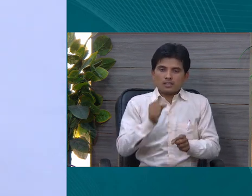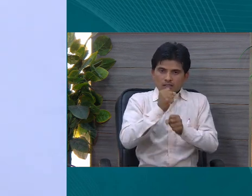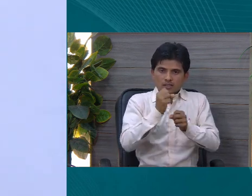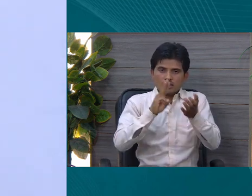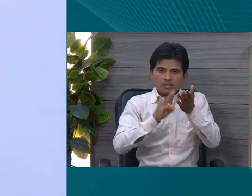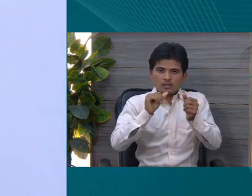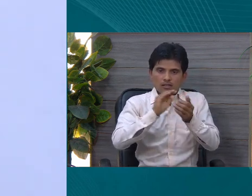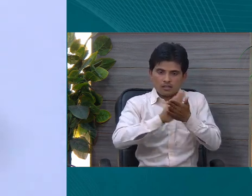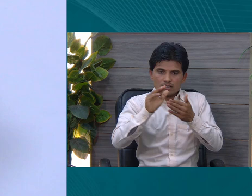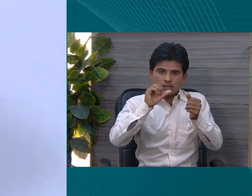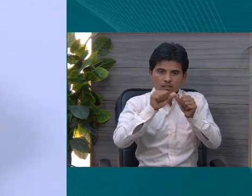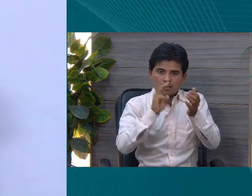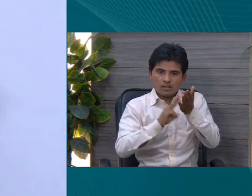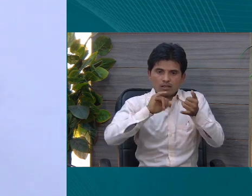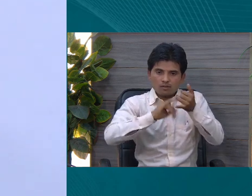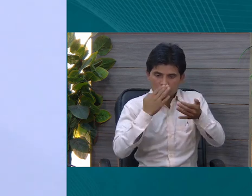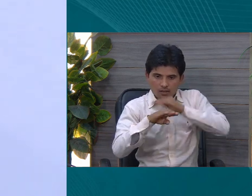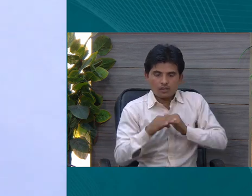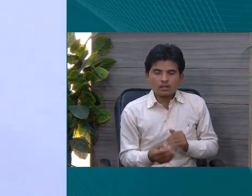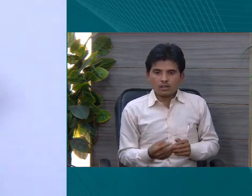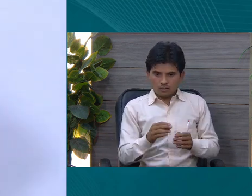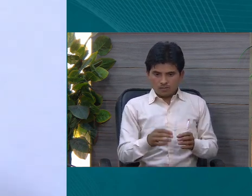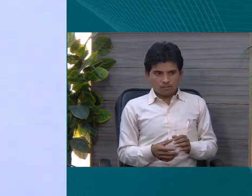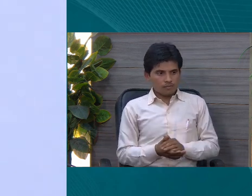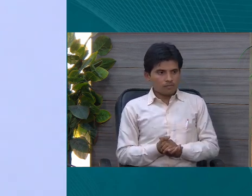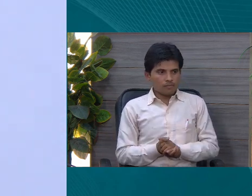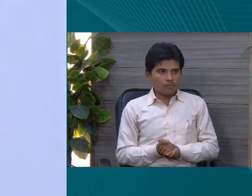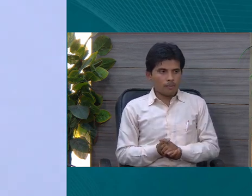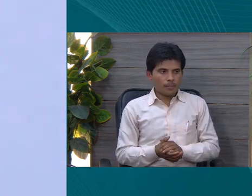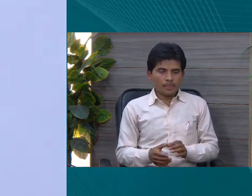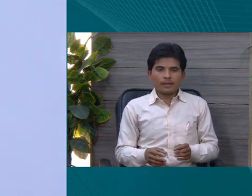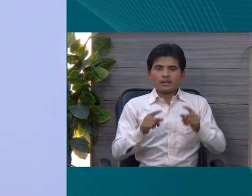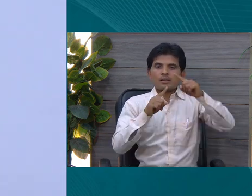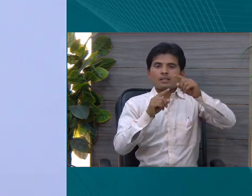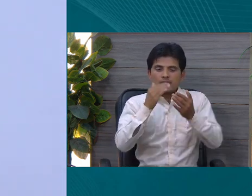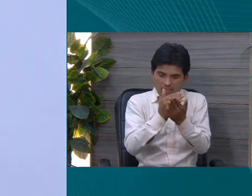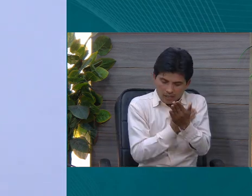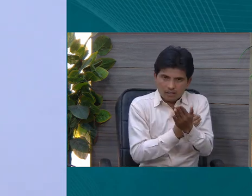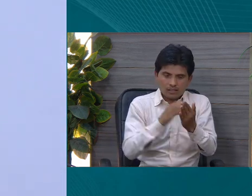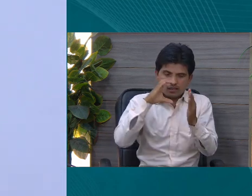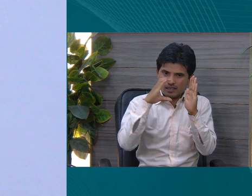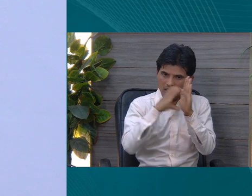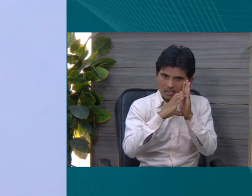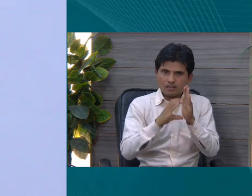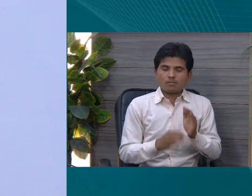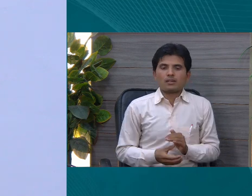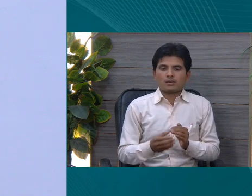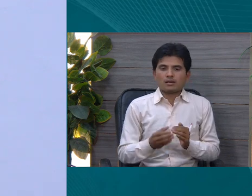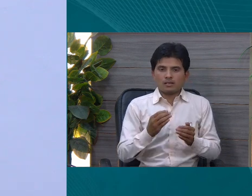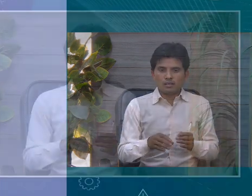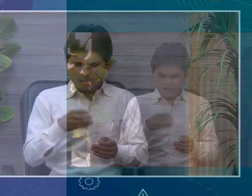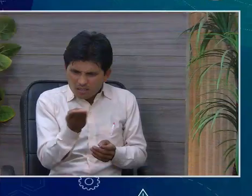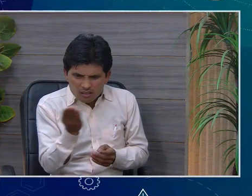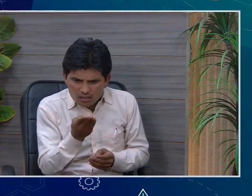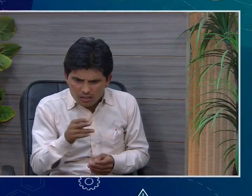इसी प्रकार किट बच्चे जब इनको स्टोर करेंगे हाथ में तो वह टैक्स का पाठ होकर बच्चे खुद पर सेट करें कि अच्छी तो यह